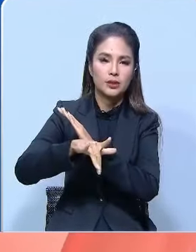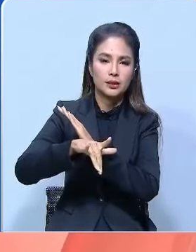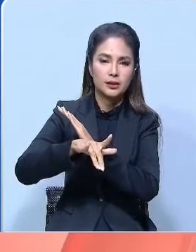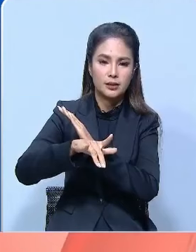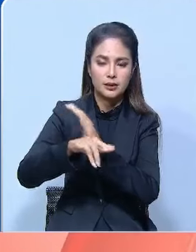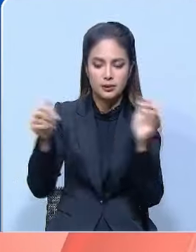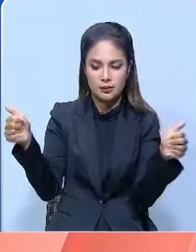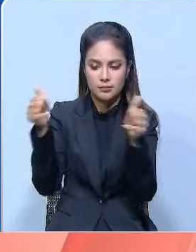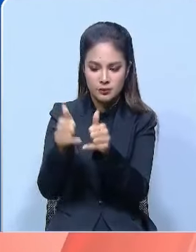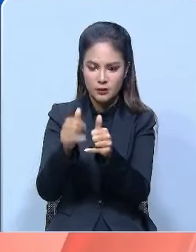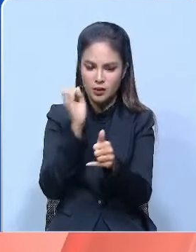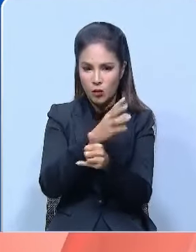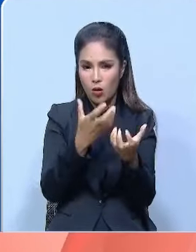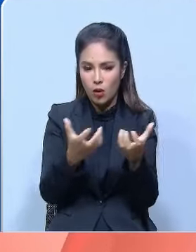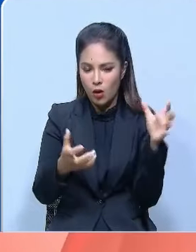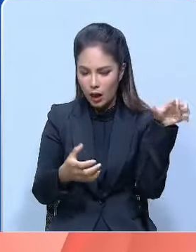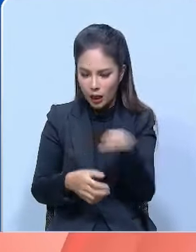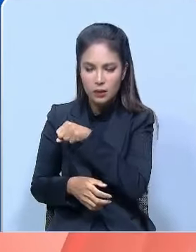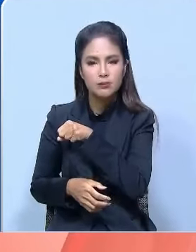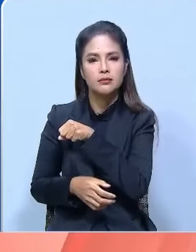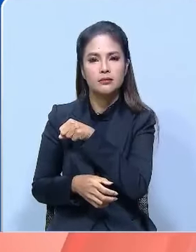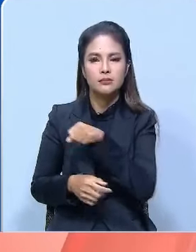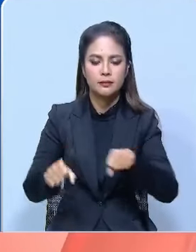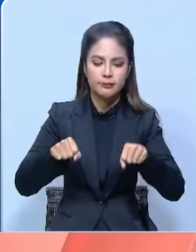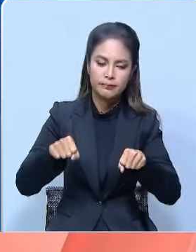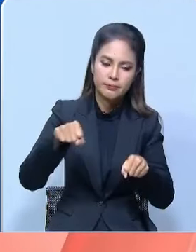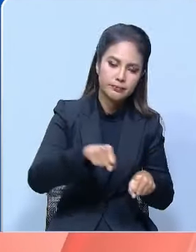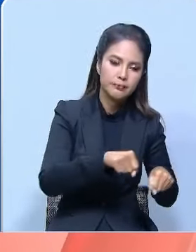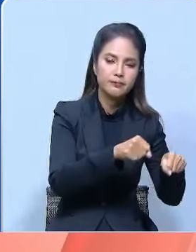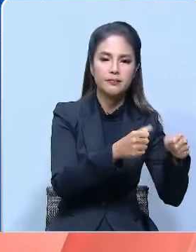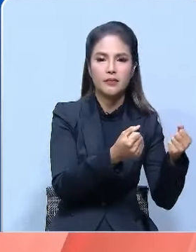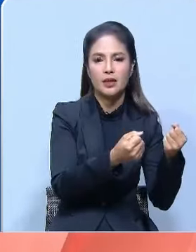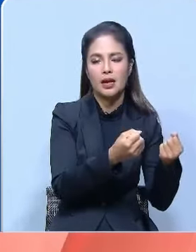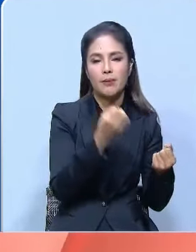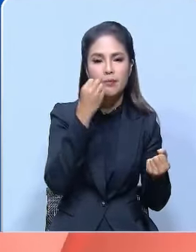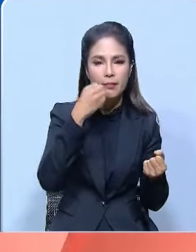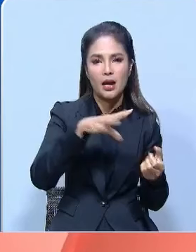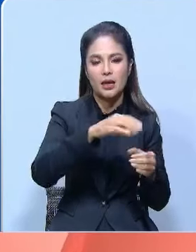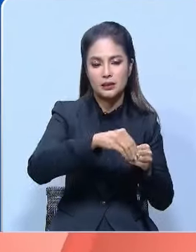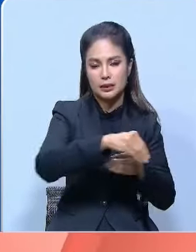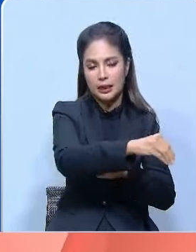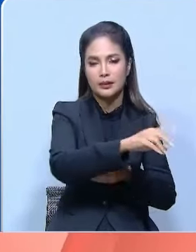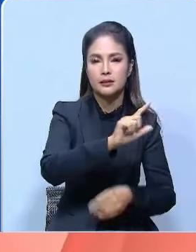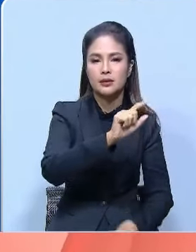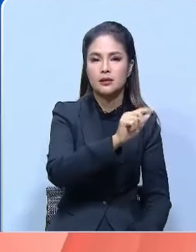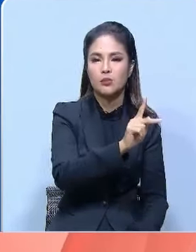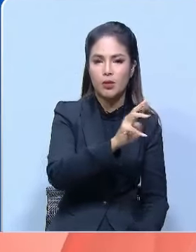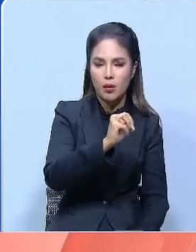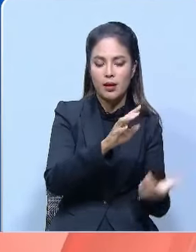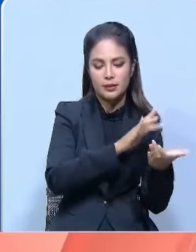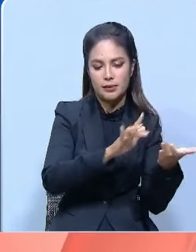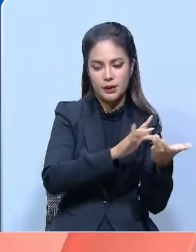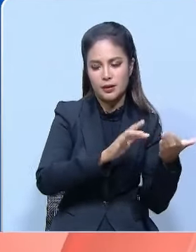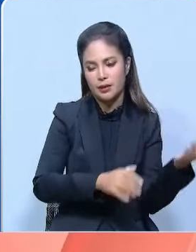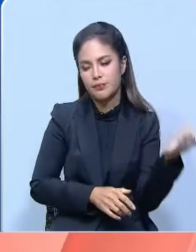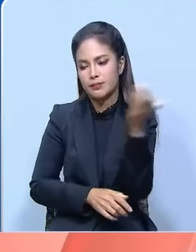นี้บอกให้เธอไปเอาของค้ำประกันมานะเธอก็ขับรถกลับบ้านไปประมาณส 20กว่ากิโลอ่ะไปเอาแท็บเล็ตมาคับประกัน